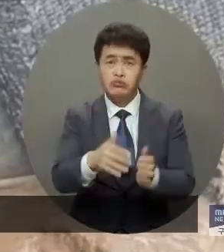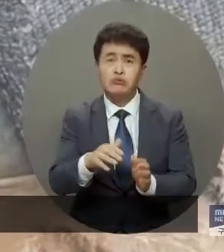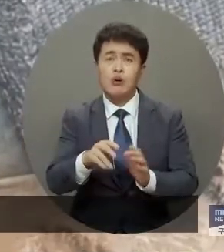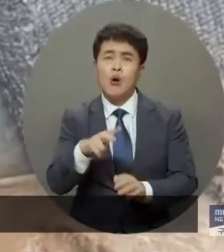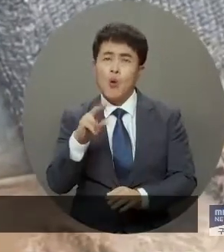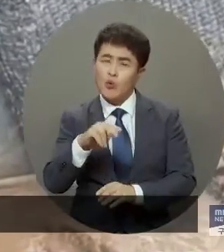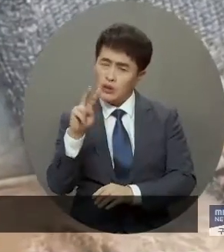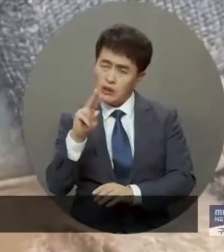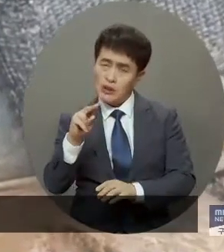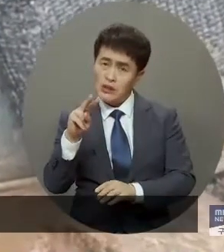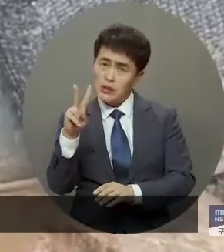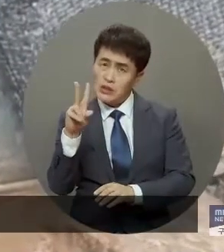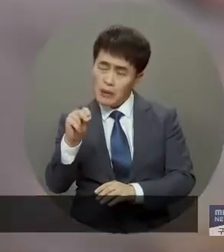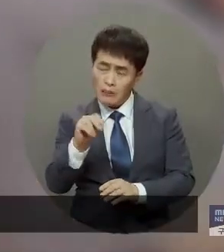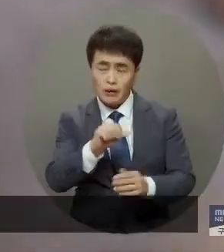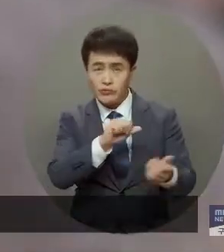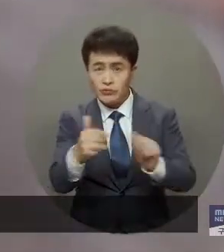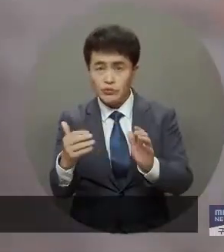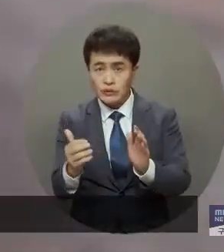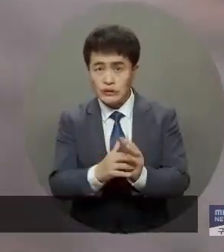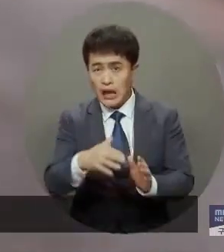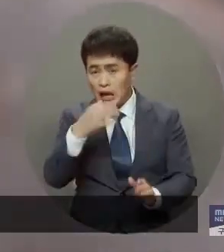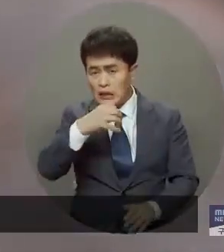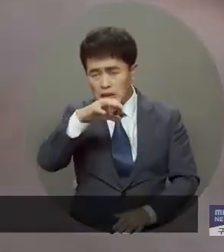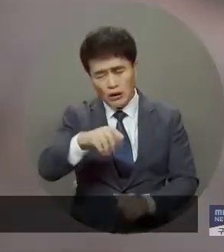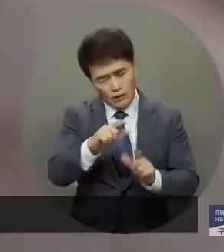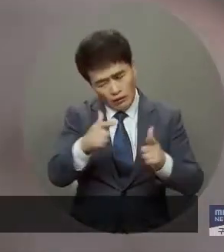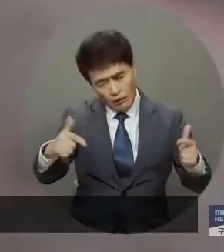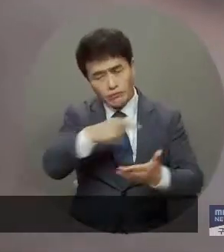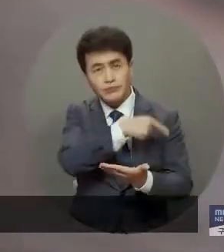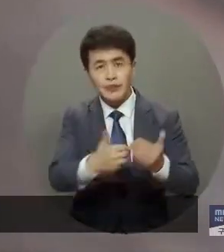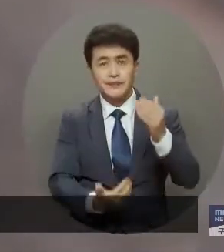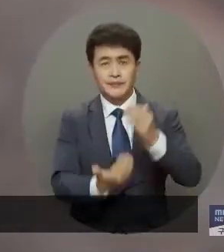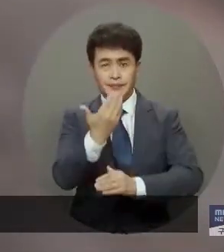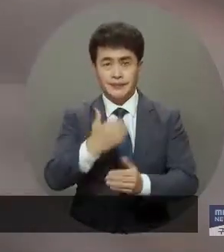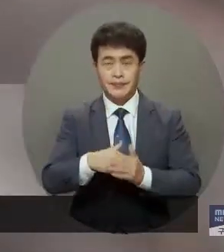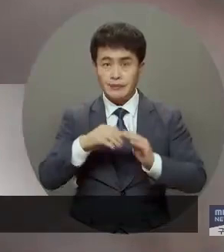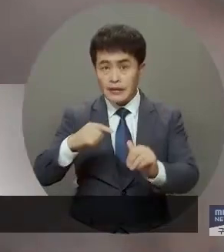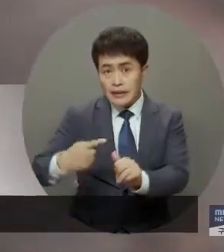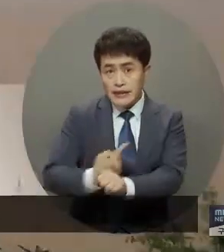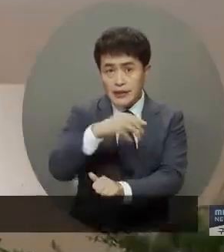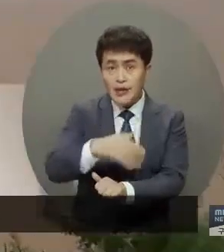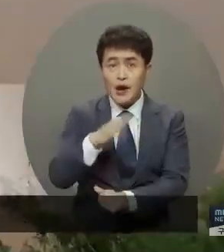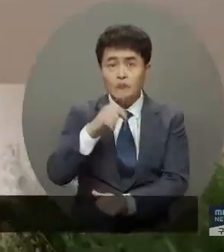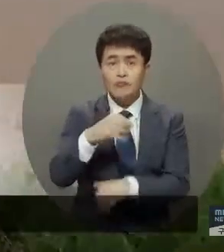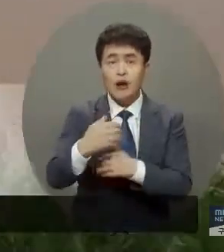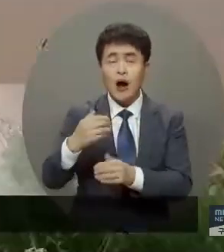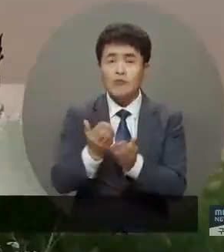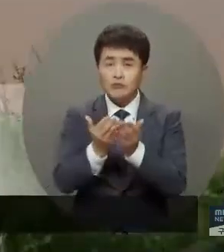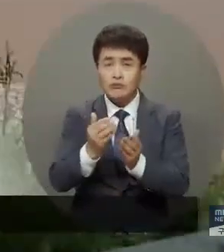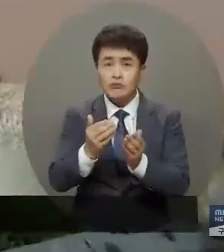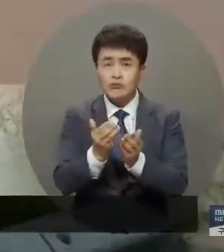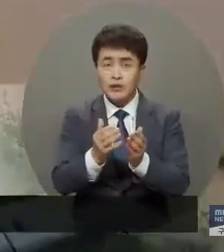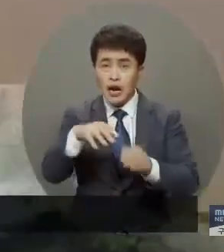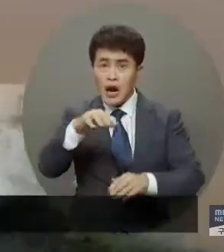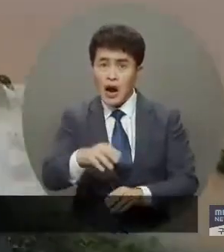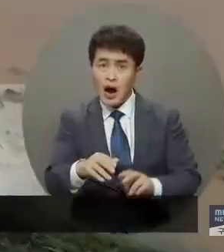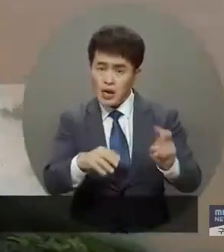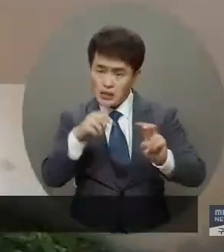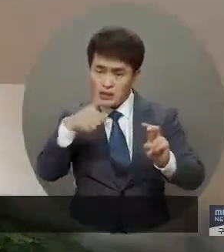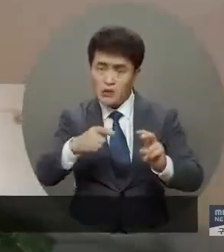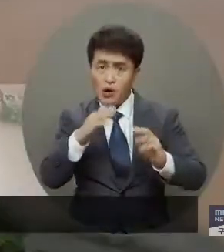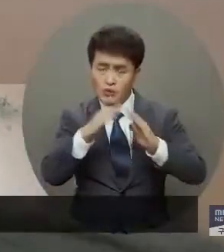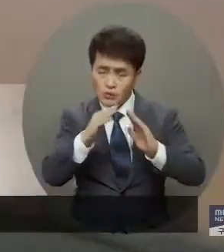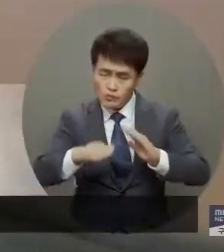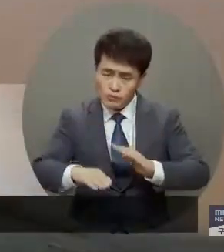수가 넘게 폐사하는 등 익산 지역에서 각종 피해가 속출했습니다. 이 밖에 부안, 군산 등지에서 20건이 넘는 주택